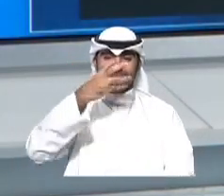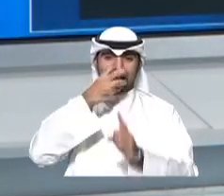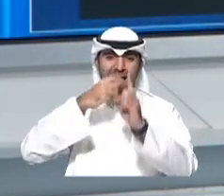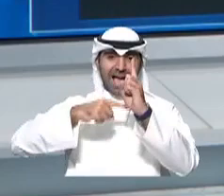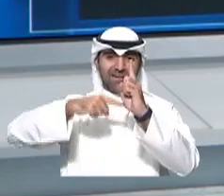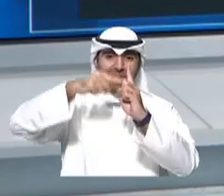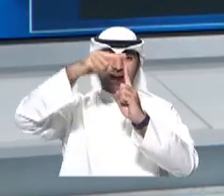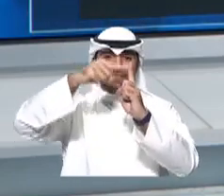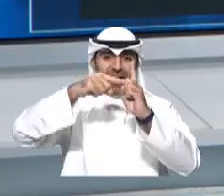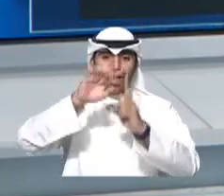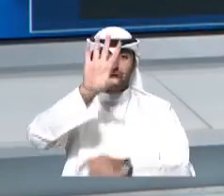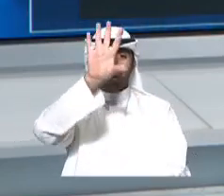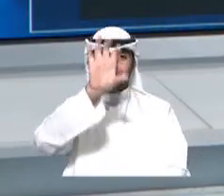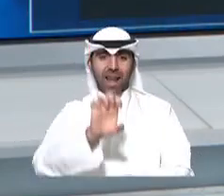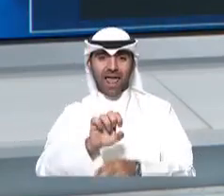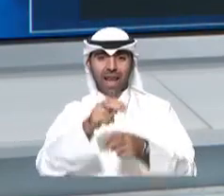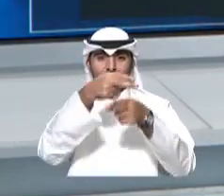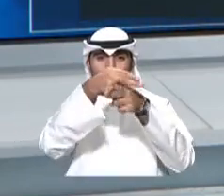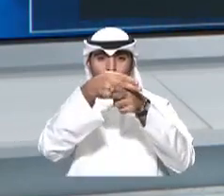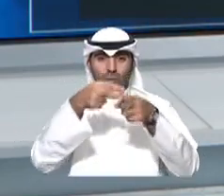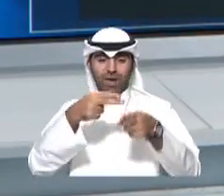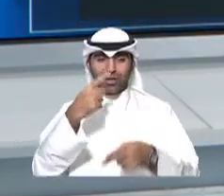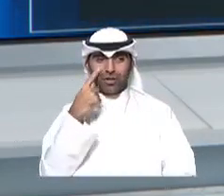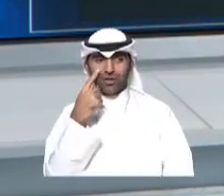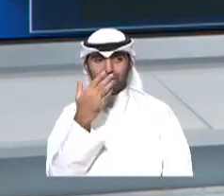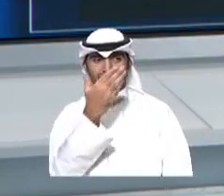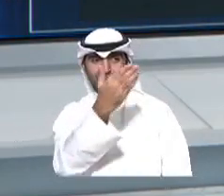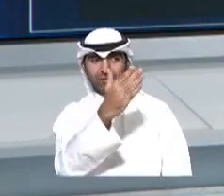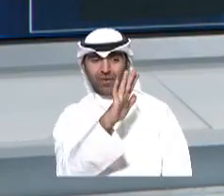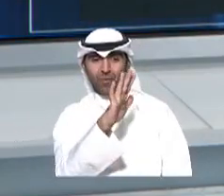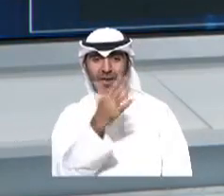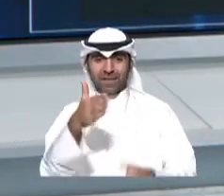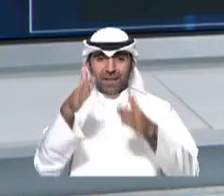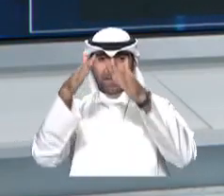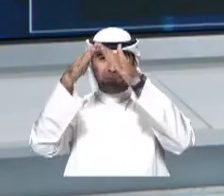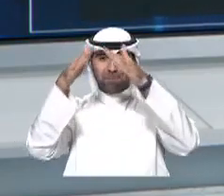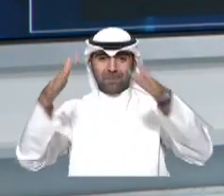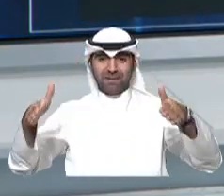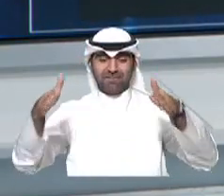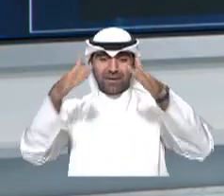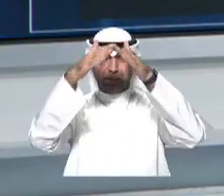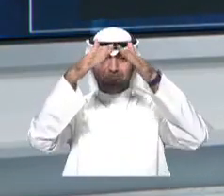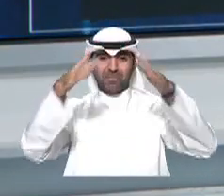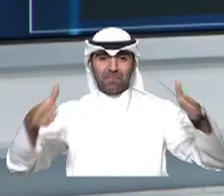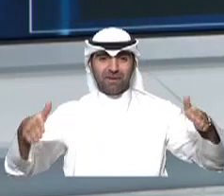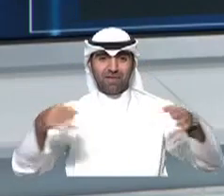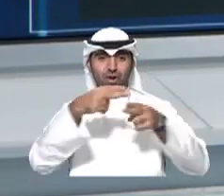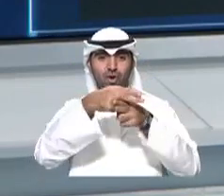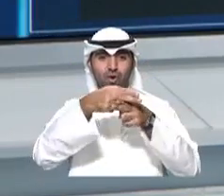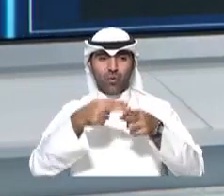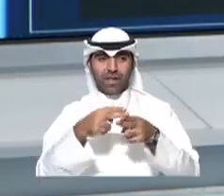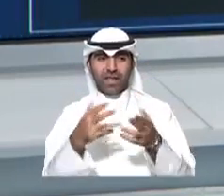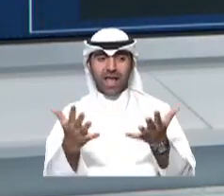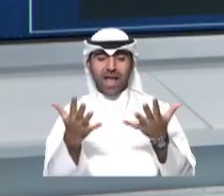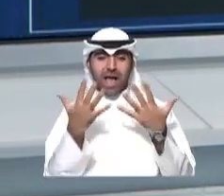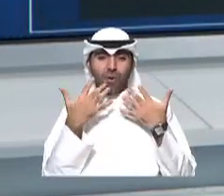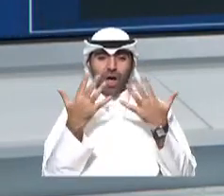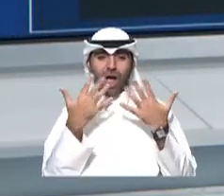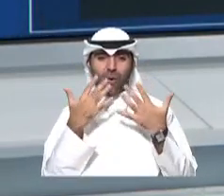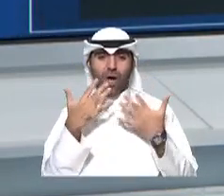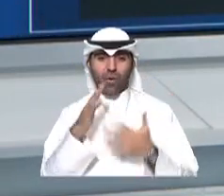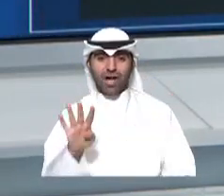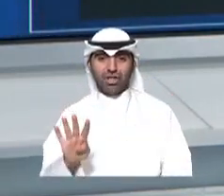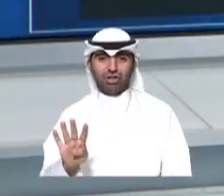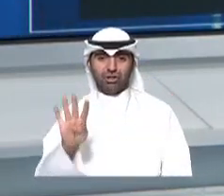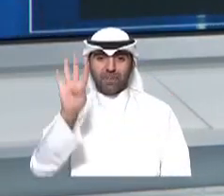أجواء معتدلة خاصة على المناطق الغربية من دولة الكويت، يستمر النشاط النسبي للرياح قد يصل 40 كيلو متر في الساعة على